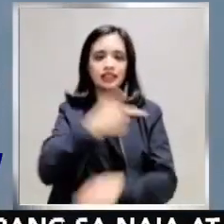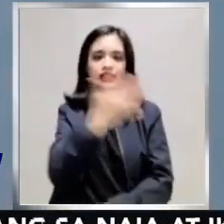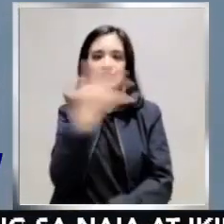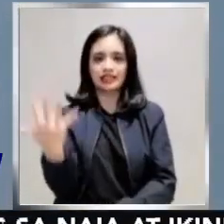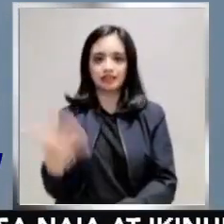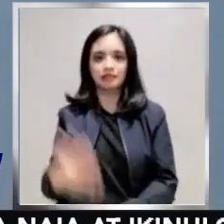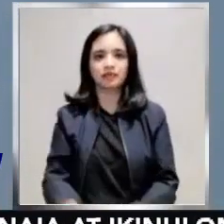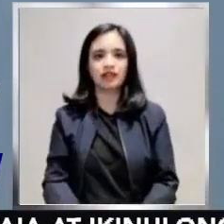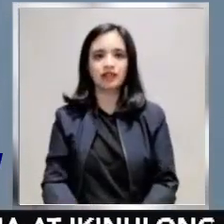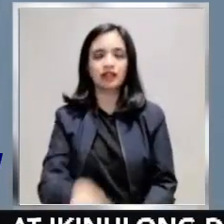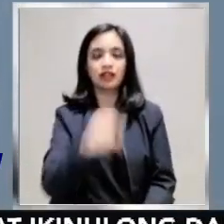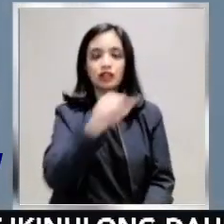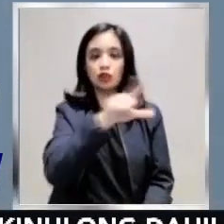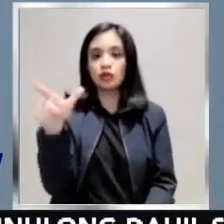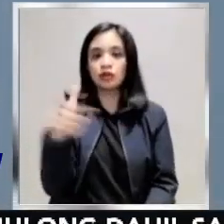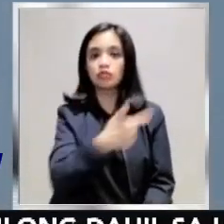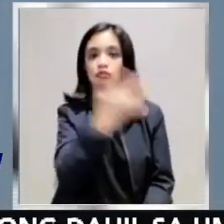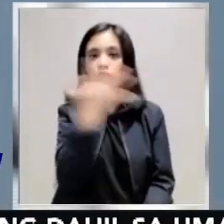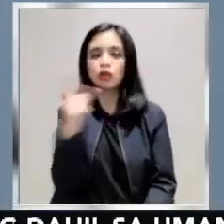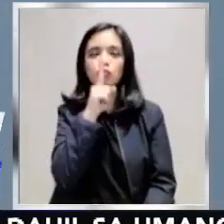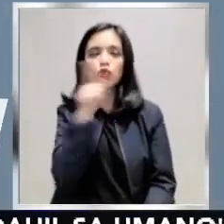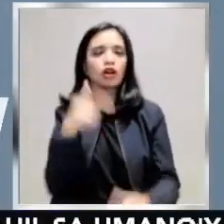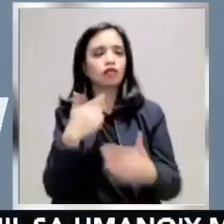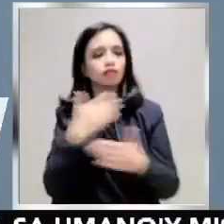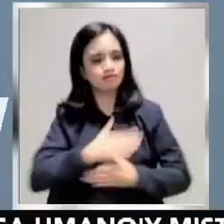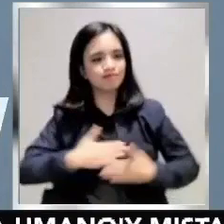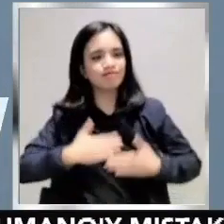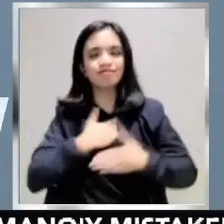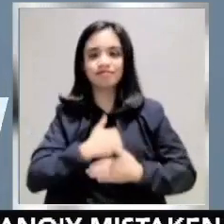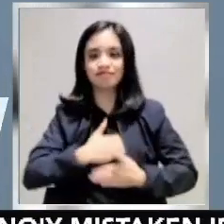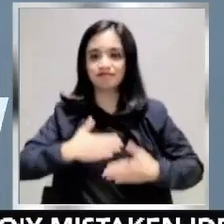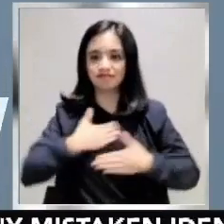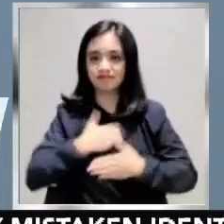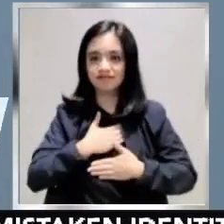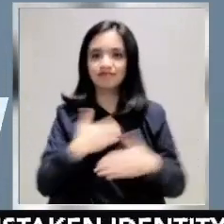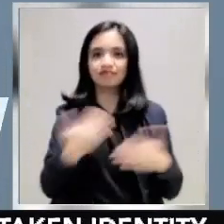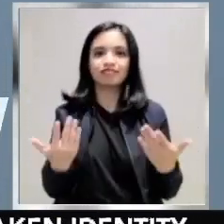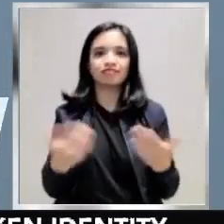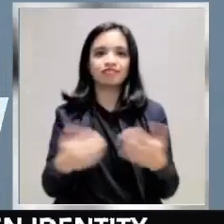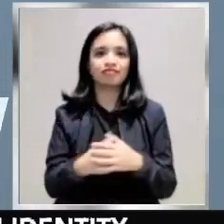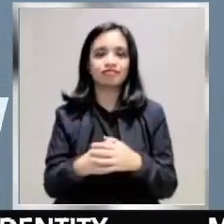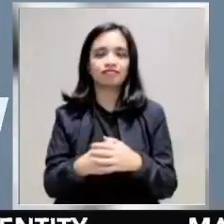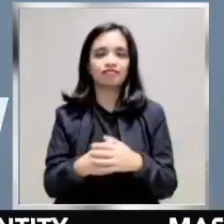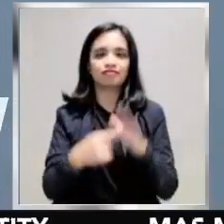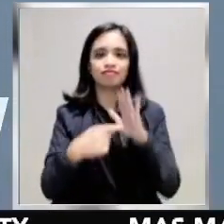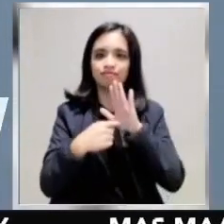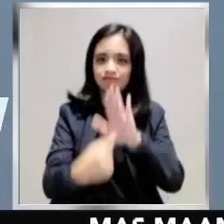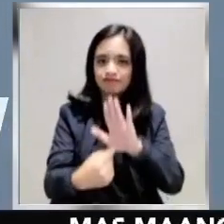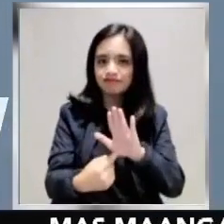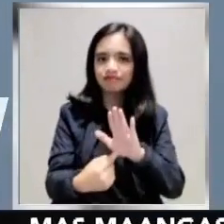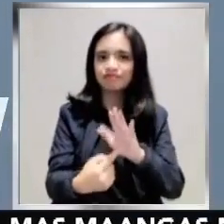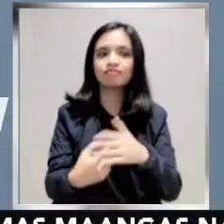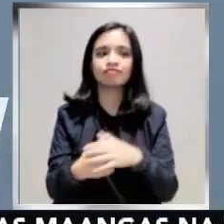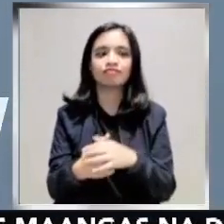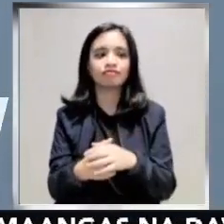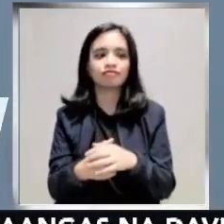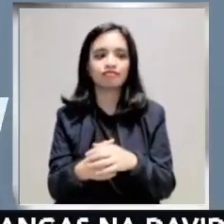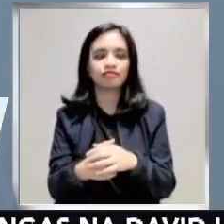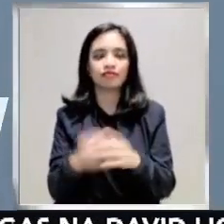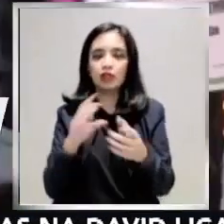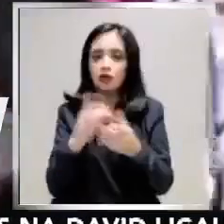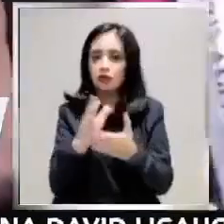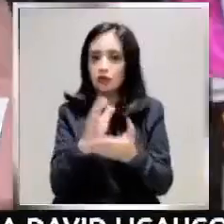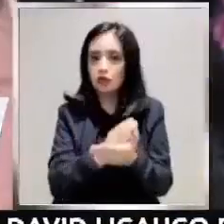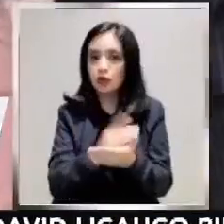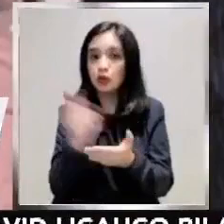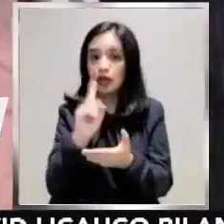kasi sobrang nag-enjoy ako dun sa reception na binigay nila sa akin, dun sa warm smile, and of course dun sa pagtanggap nila sa